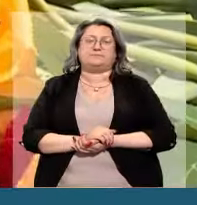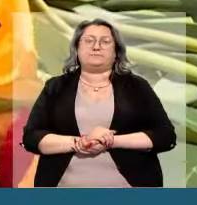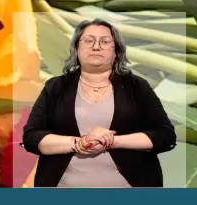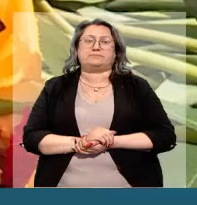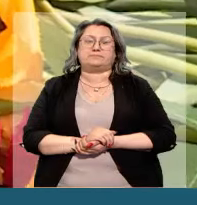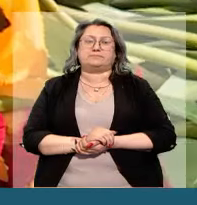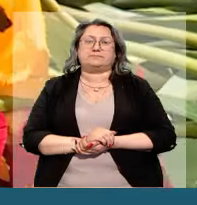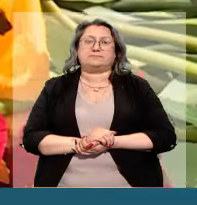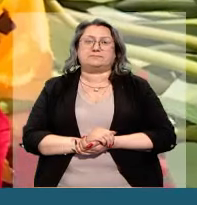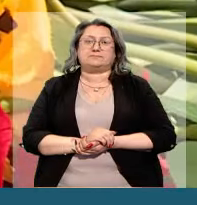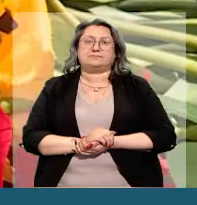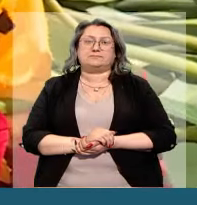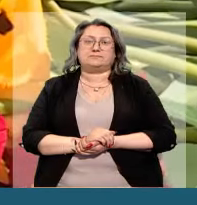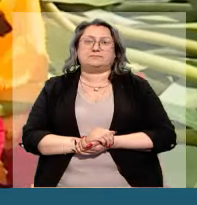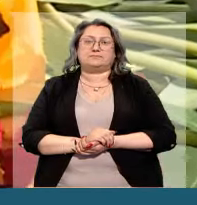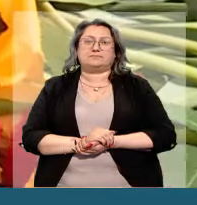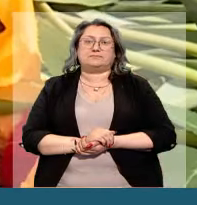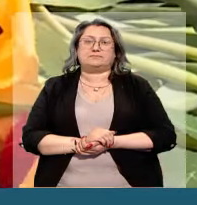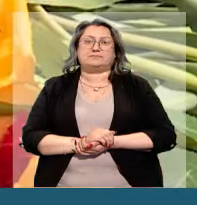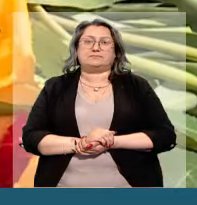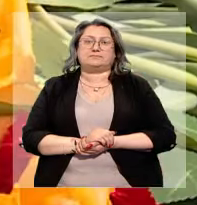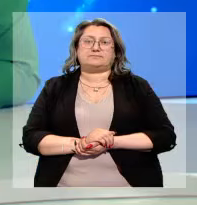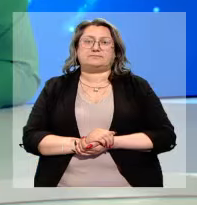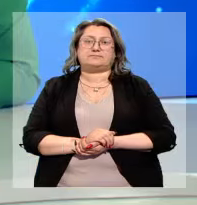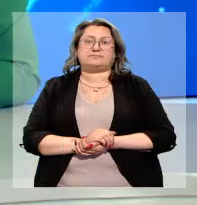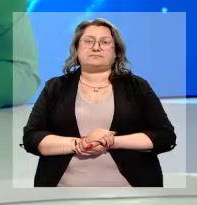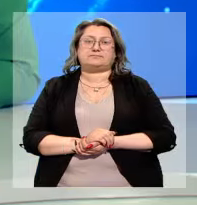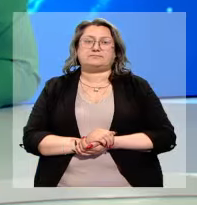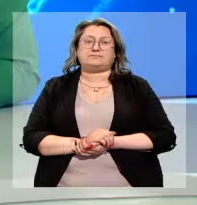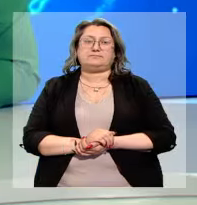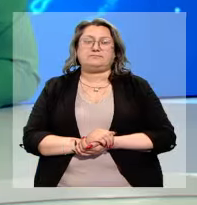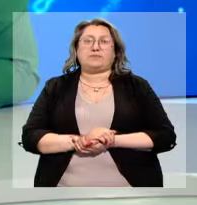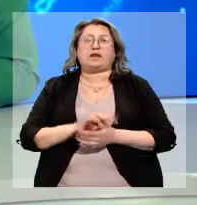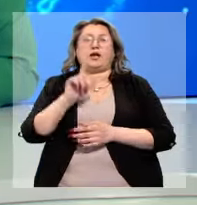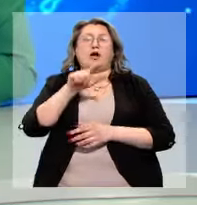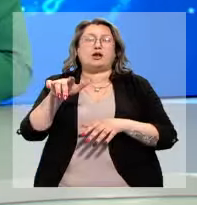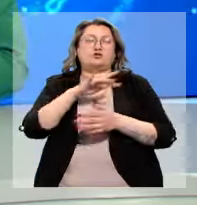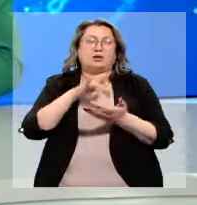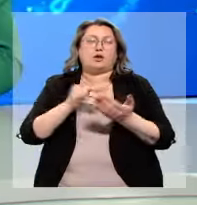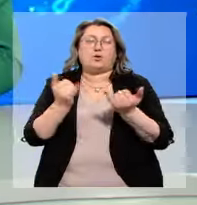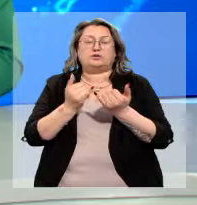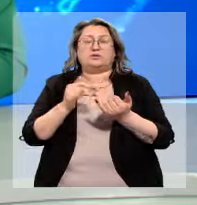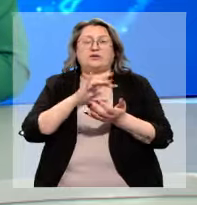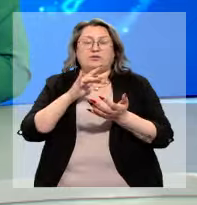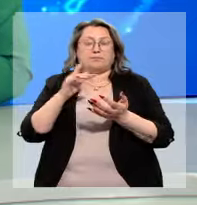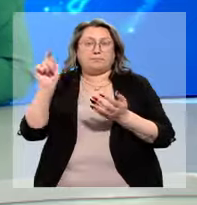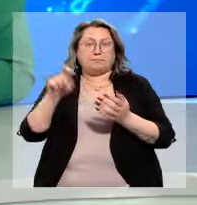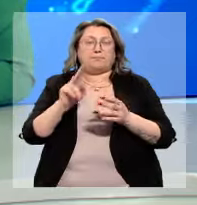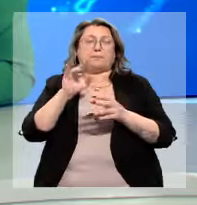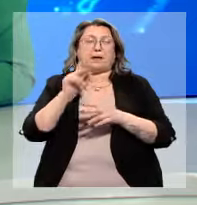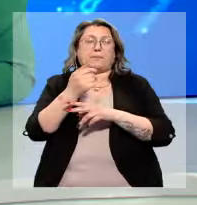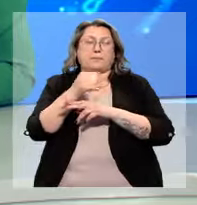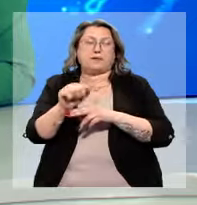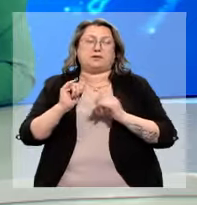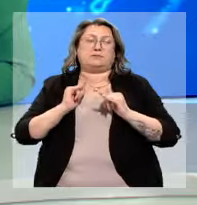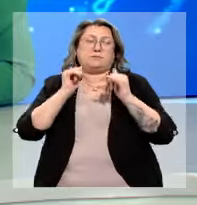Любовь Аблашкина, Родион Бабич, телеканал Костанай. Горожане и гости областного центра прибыли в Парк